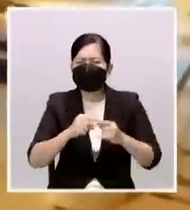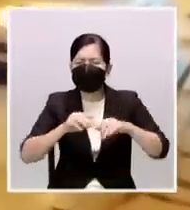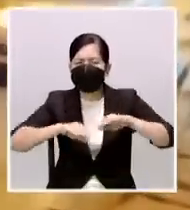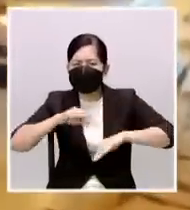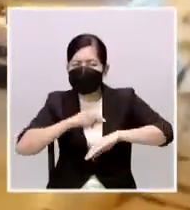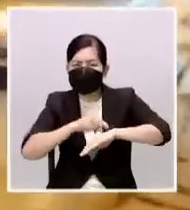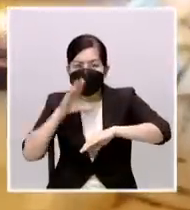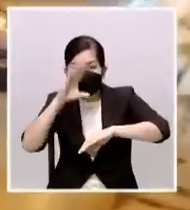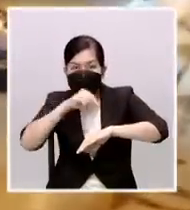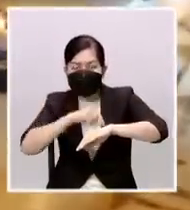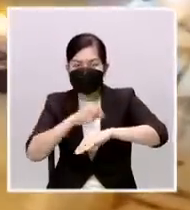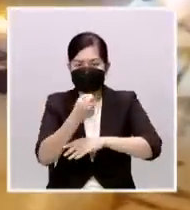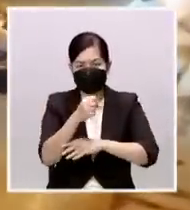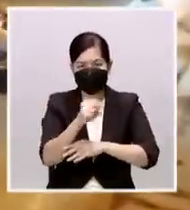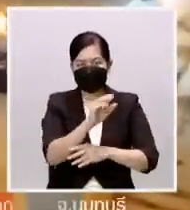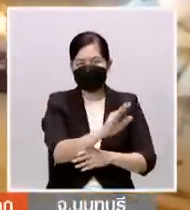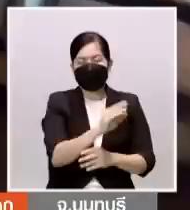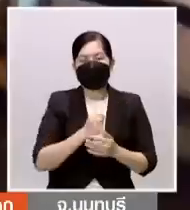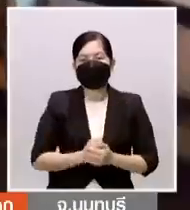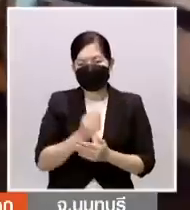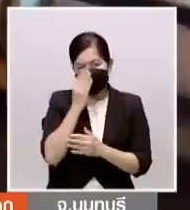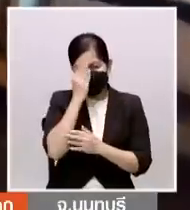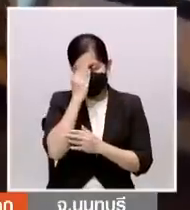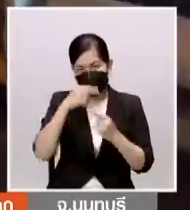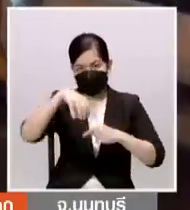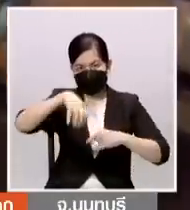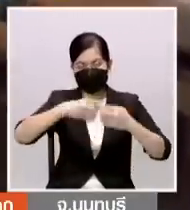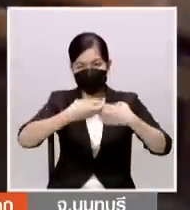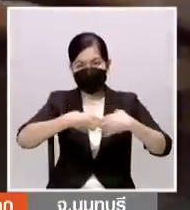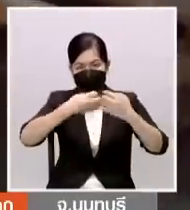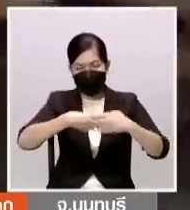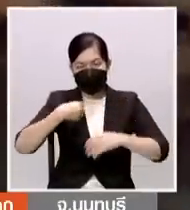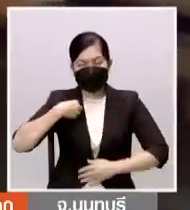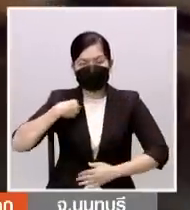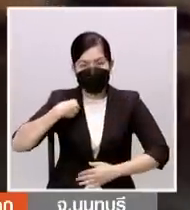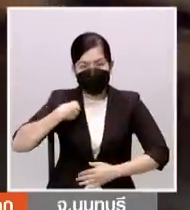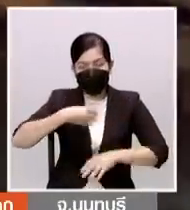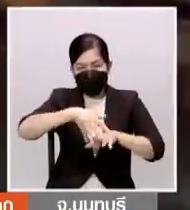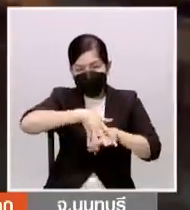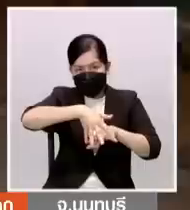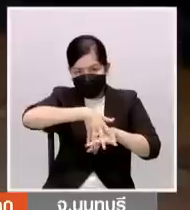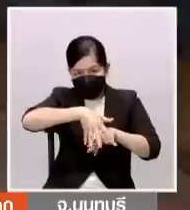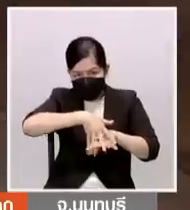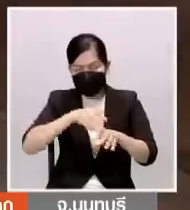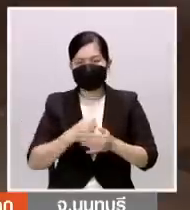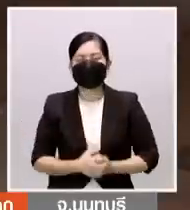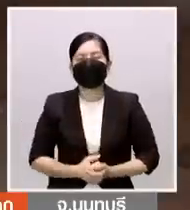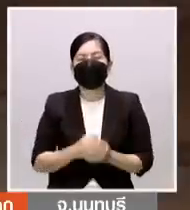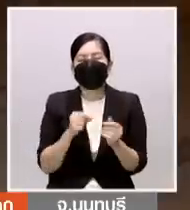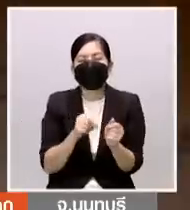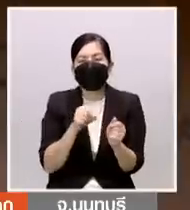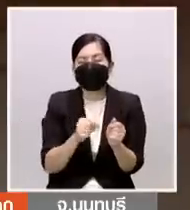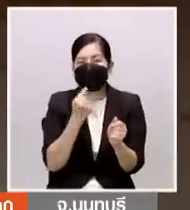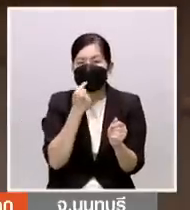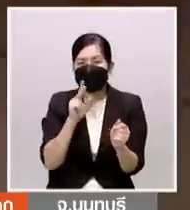ทุ่มเมื่อคืนที่ผ่านมานะคะบริเวณหน้าโรงงานทอผ้าบนถนนแจ้งวัฒนะอำเภอปากเกร็ดจังหวัดนนทบุรีค่ะ